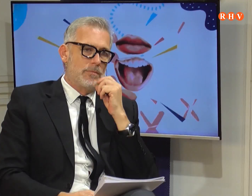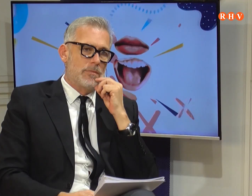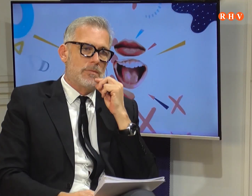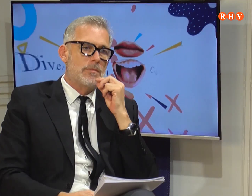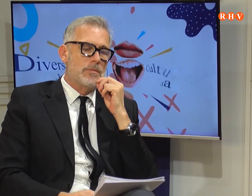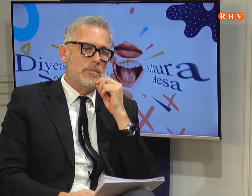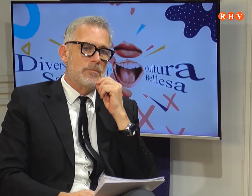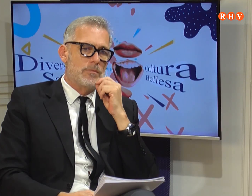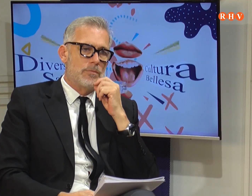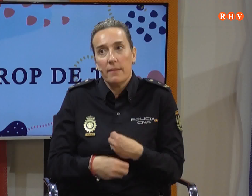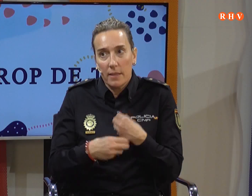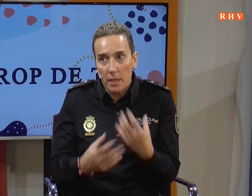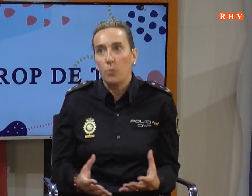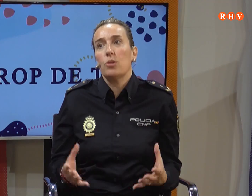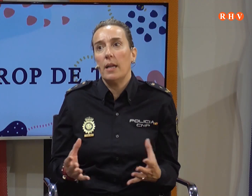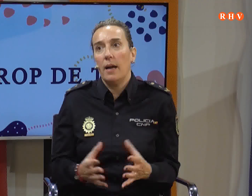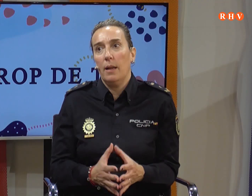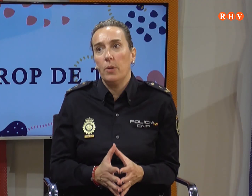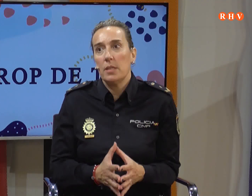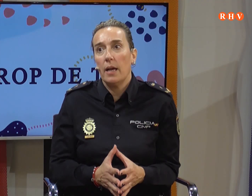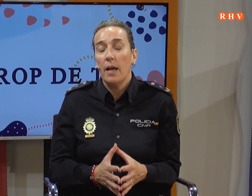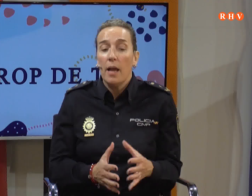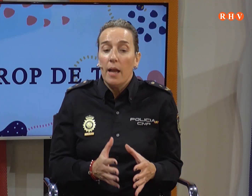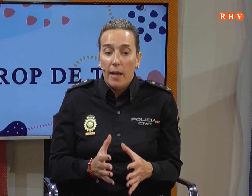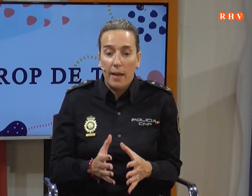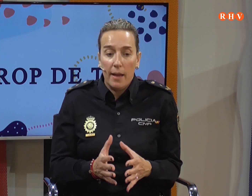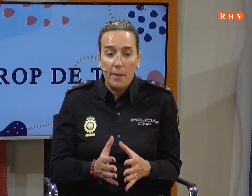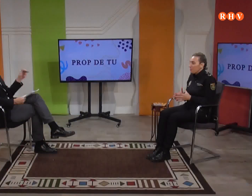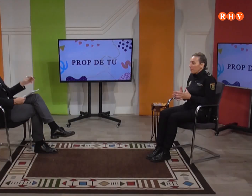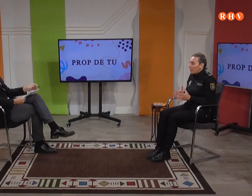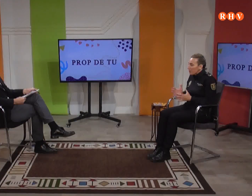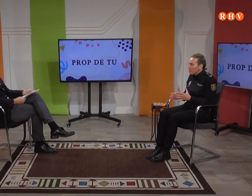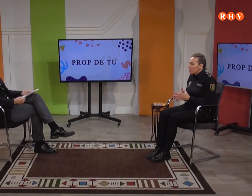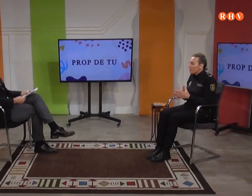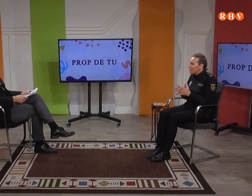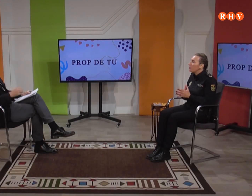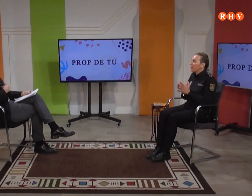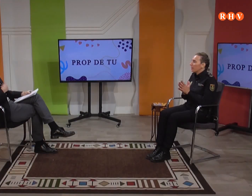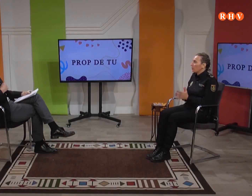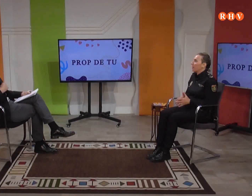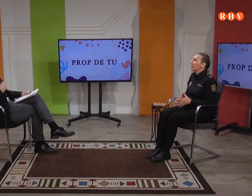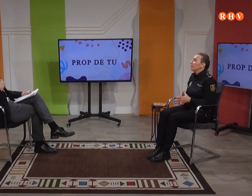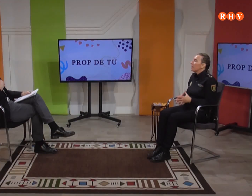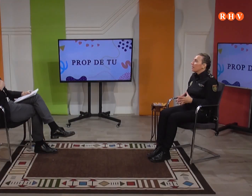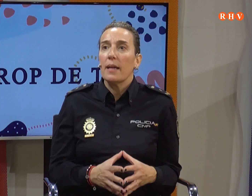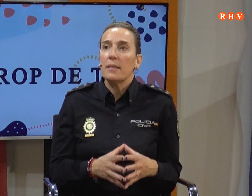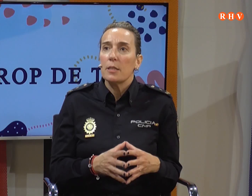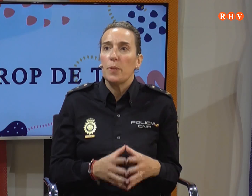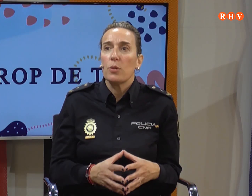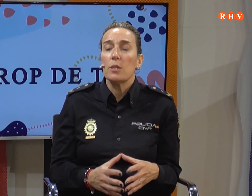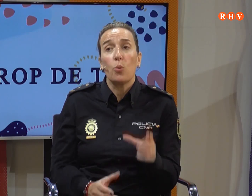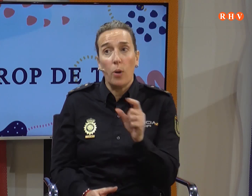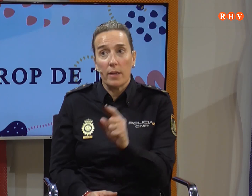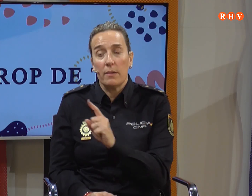mal major. Aquesta feina deixem-nos-la a la policia. A més, sempre recordar que